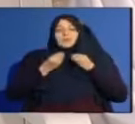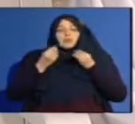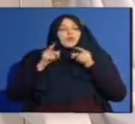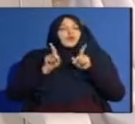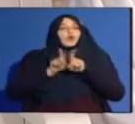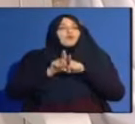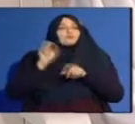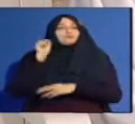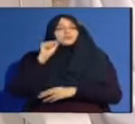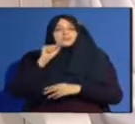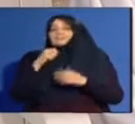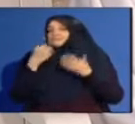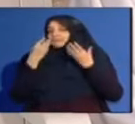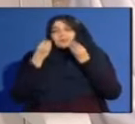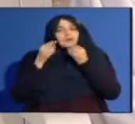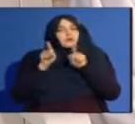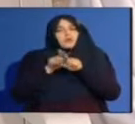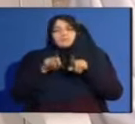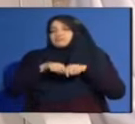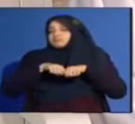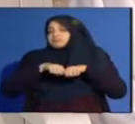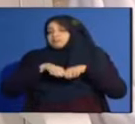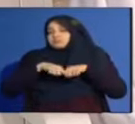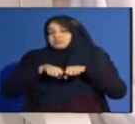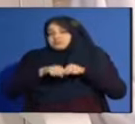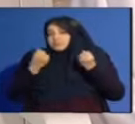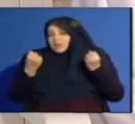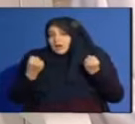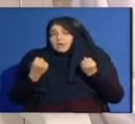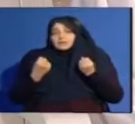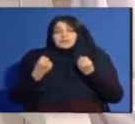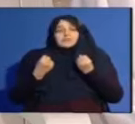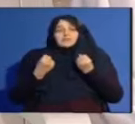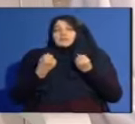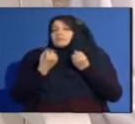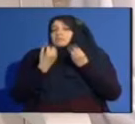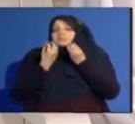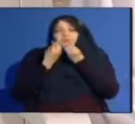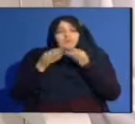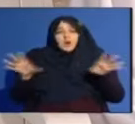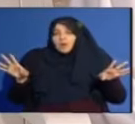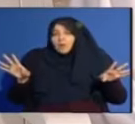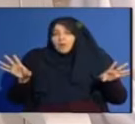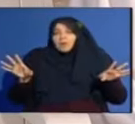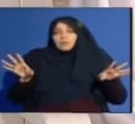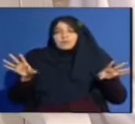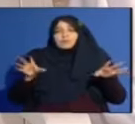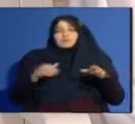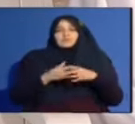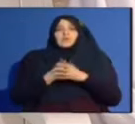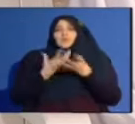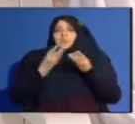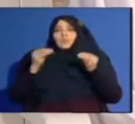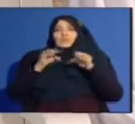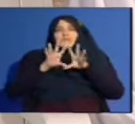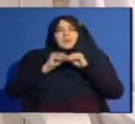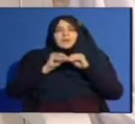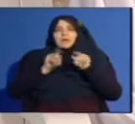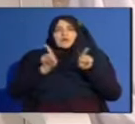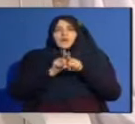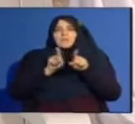والانهيار والتفكك، ربما للذوبان. كم من أسرة ذابت في